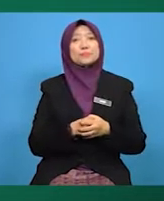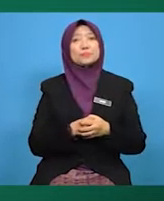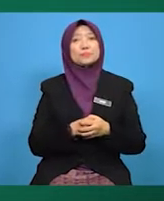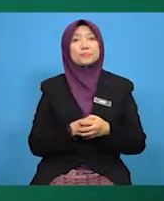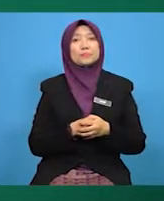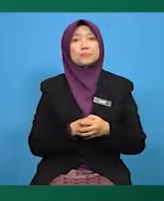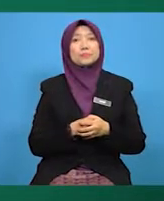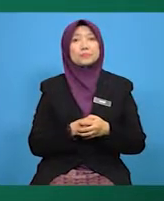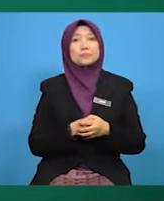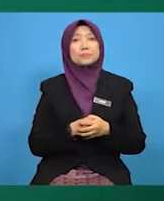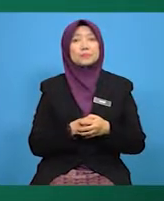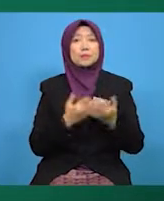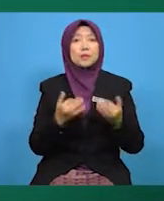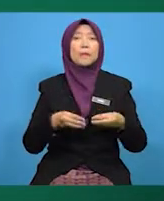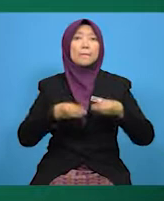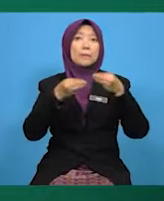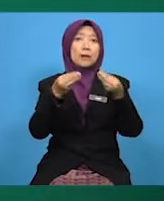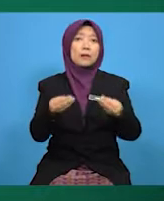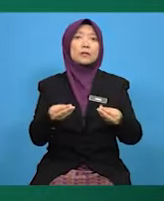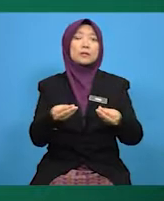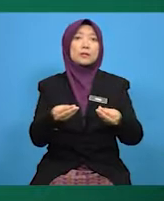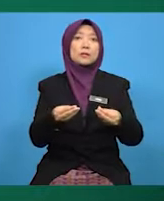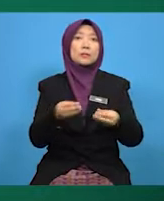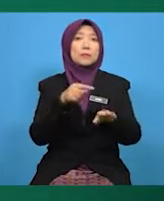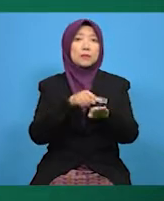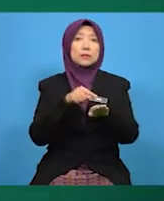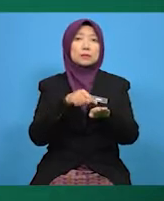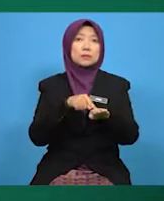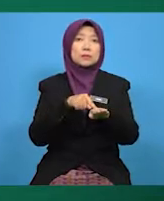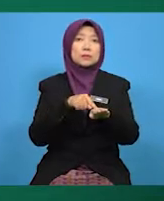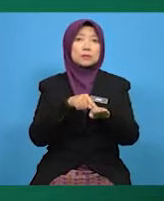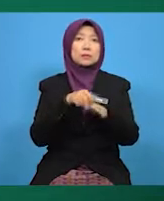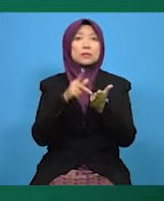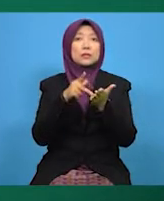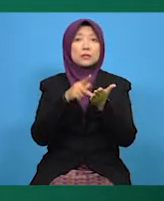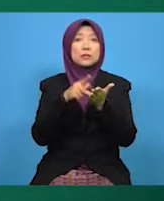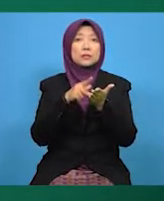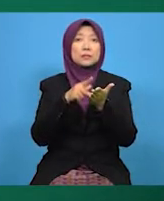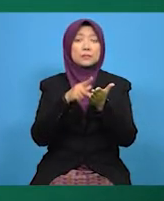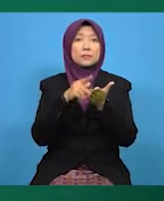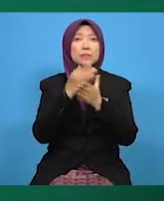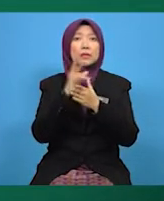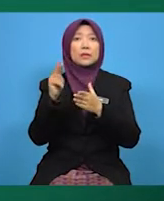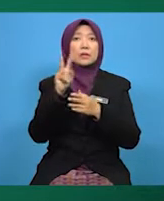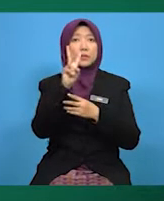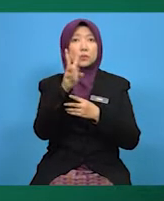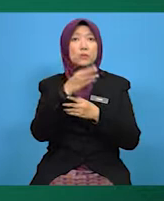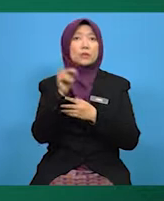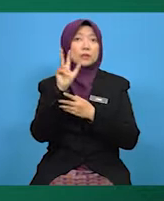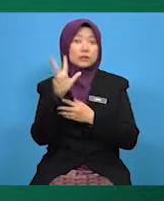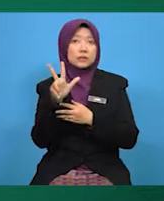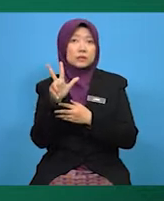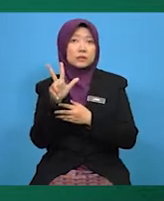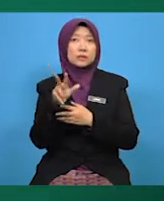Sekarang saya berikan kamu sedikit masa. Cuba kamu hitung sumbangan sektor kedua dan sektor ketiga